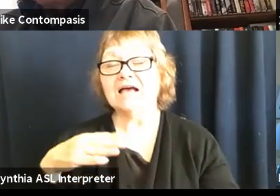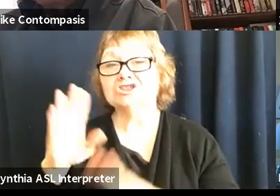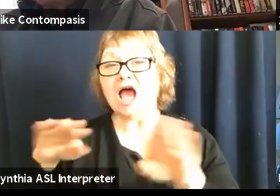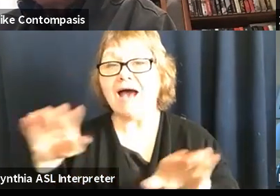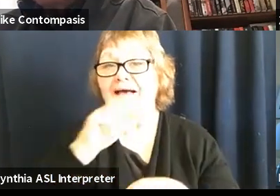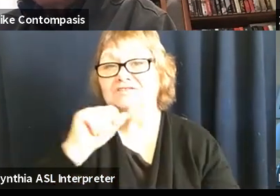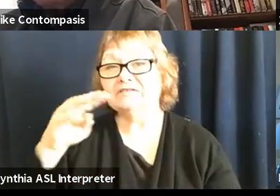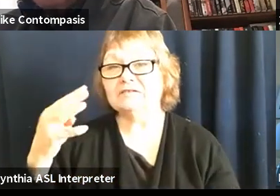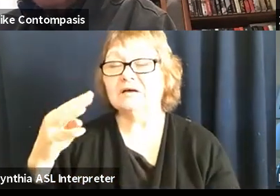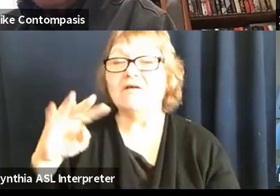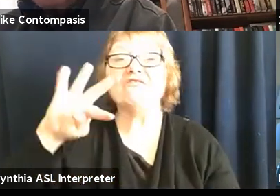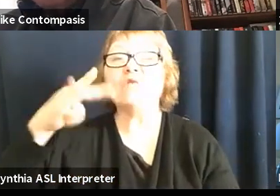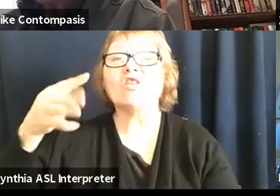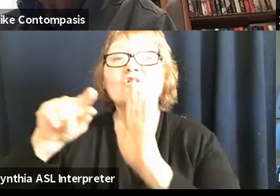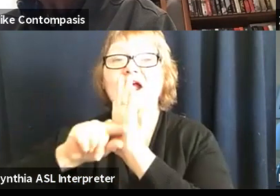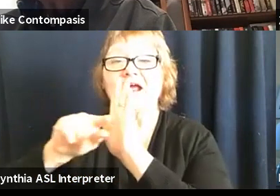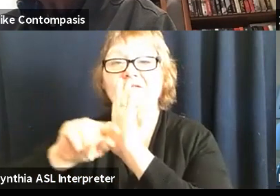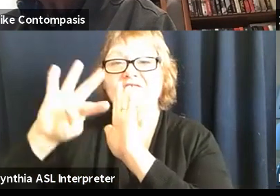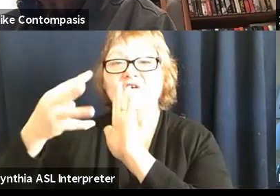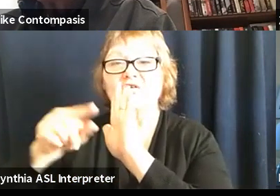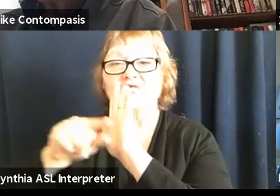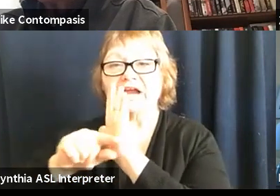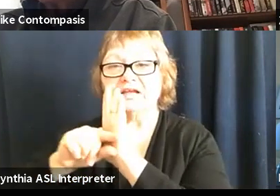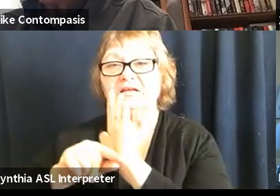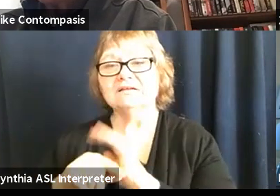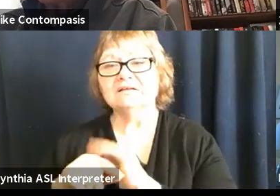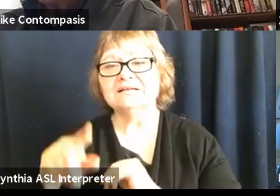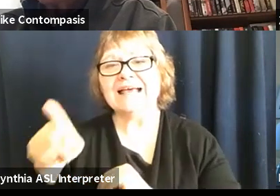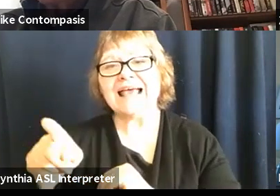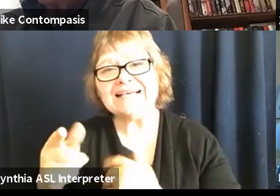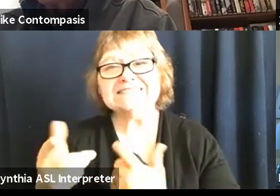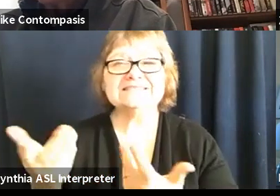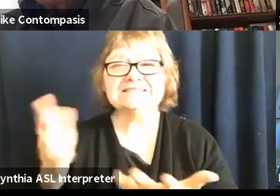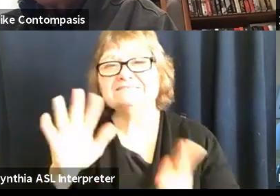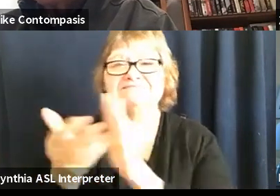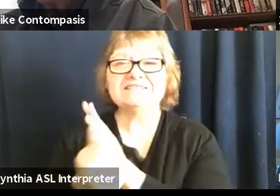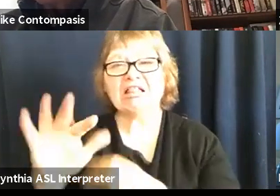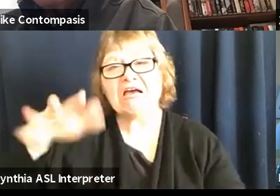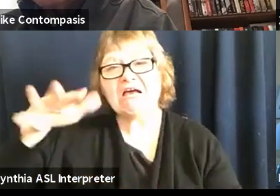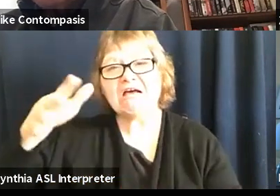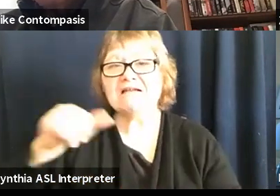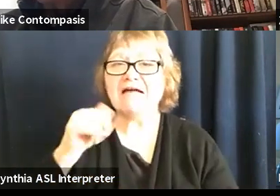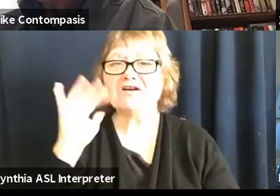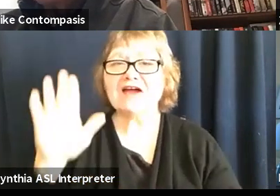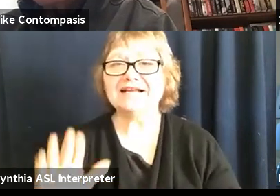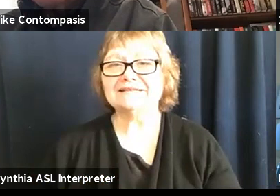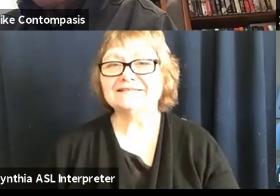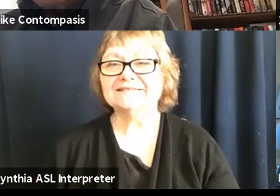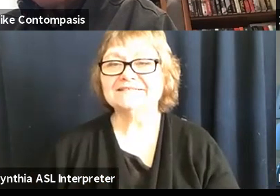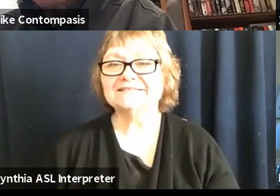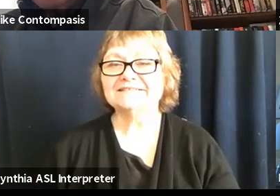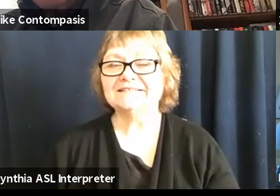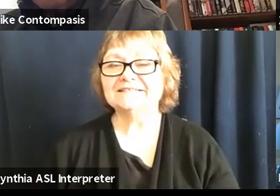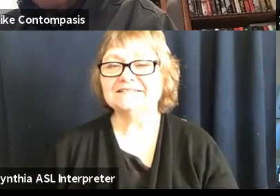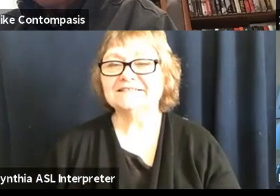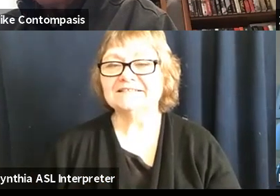grade. 他成績不是太好。 His grade is not that great. 但是去讀這三間學校是我們